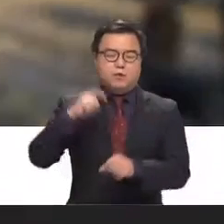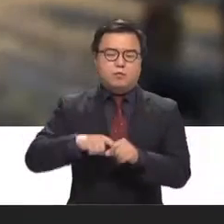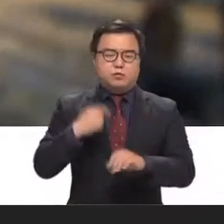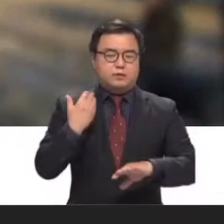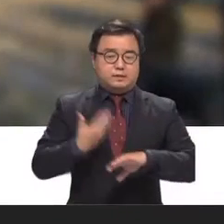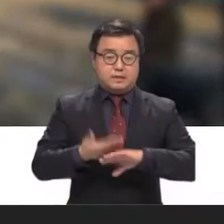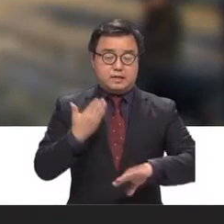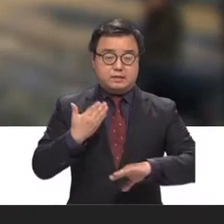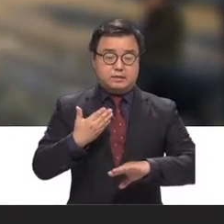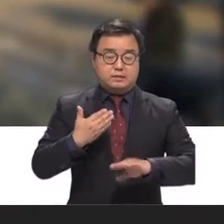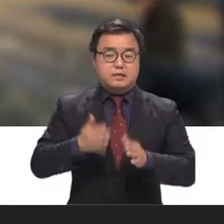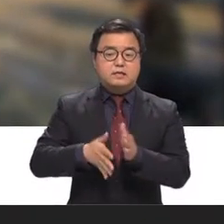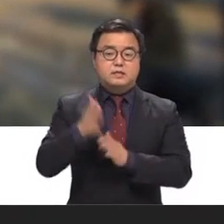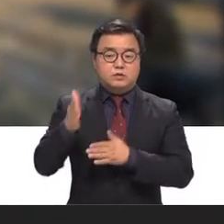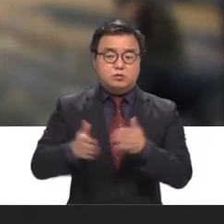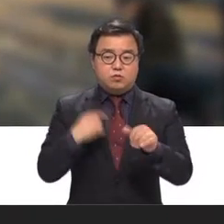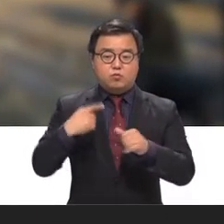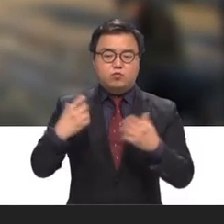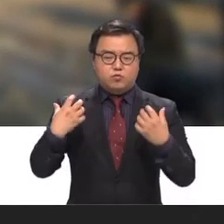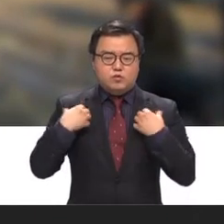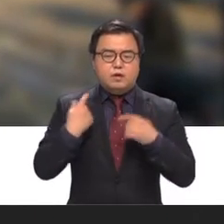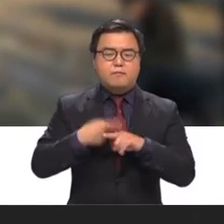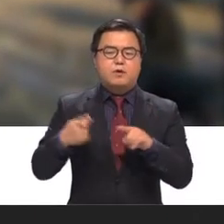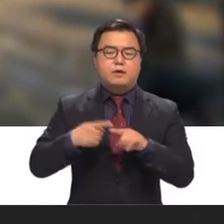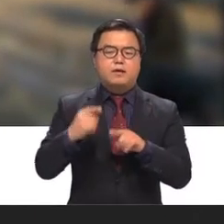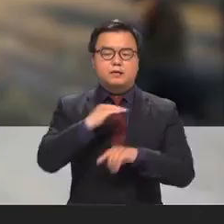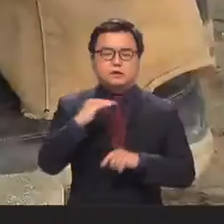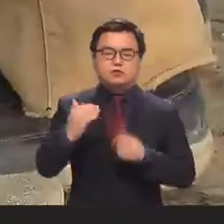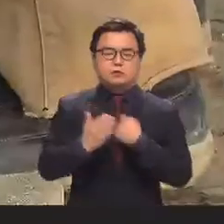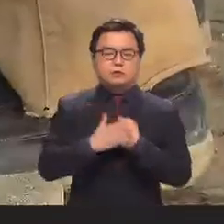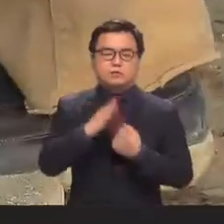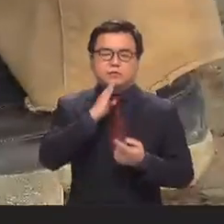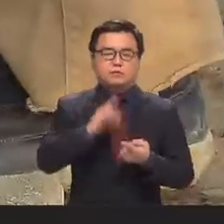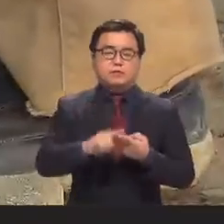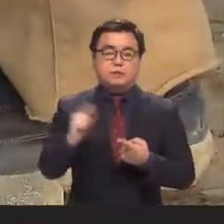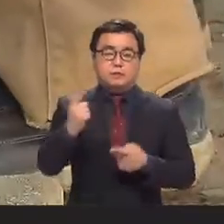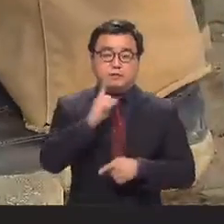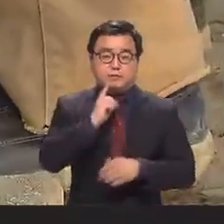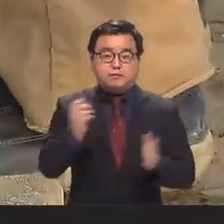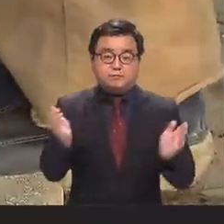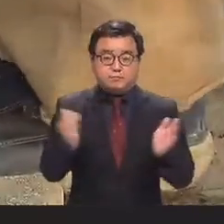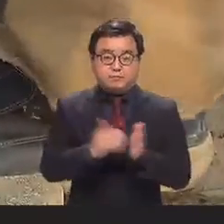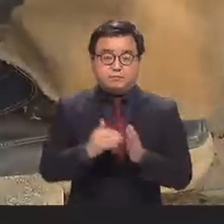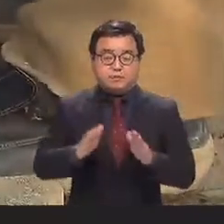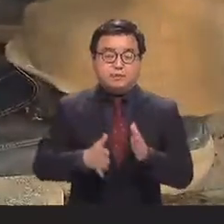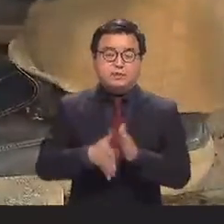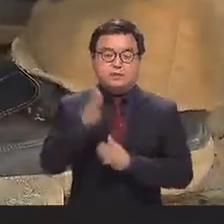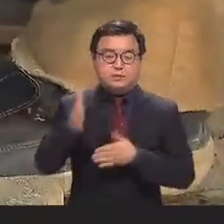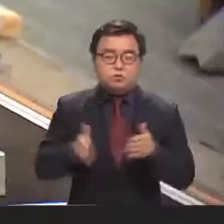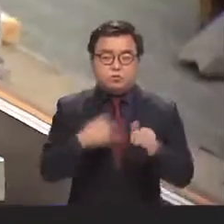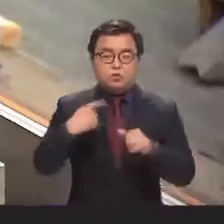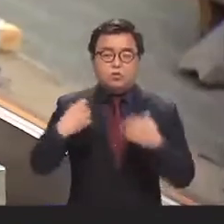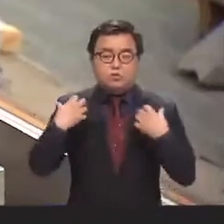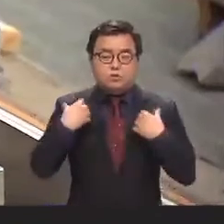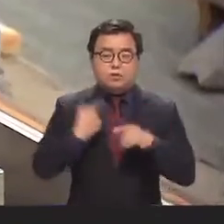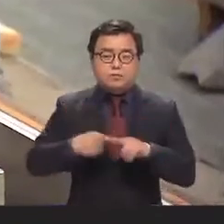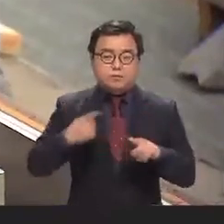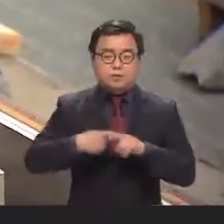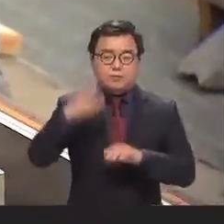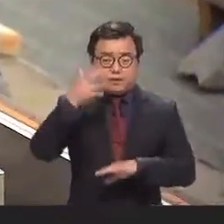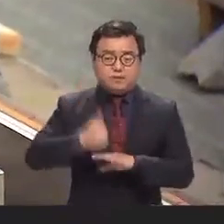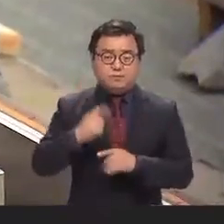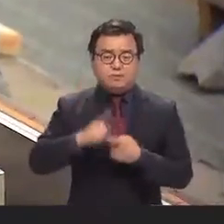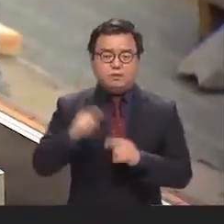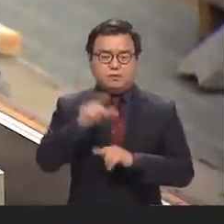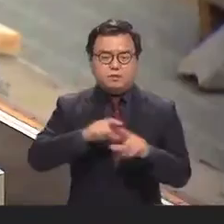평가하는 지표로 오용 되고 있어 부적절하다는 지적이 입니다 때문에 시도교육청 평가 결과에 따른 인센티브를 폐지해야